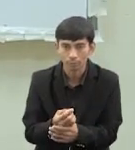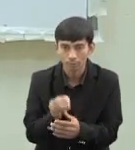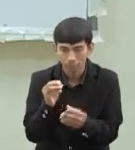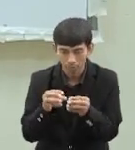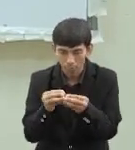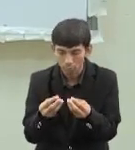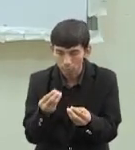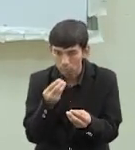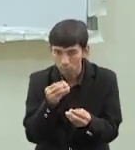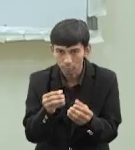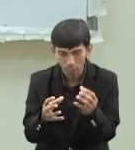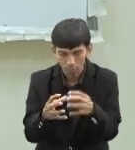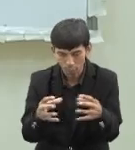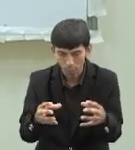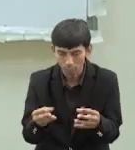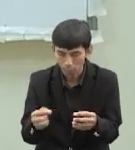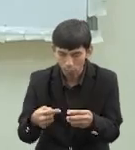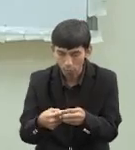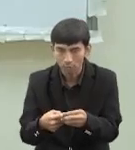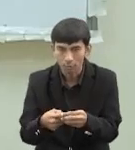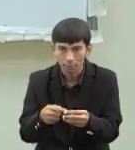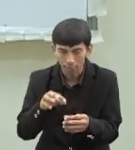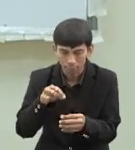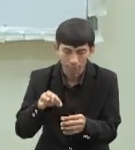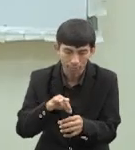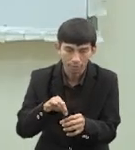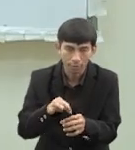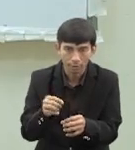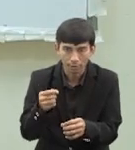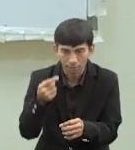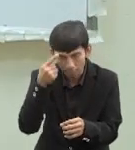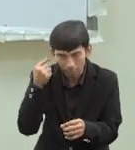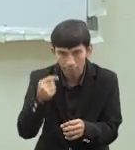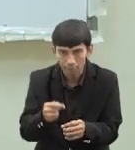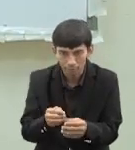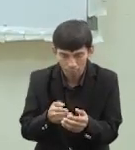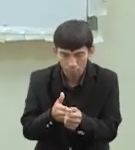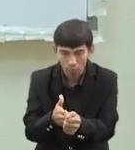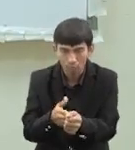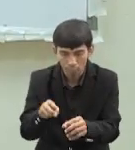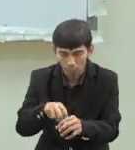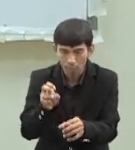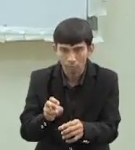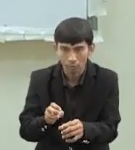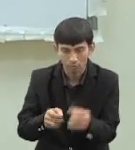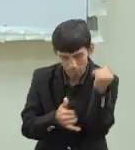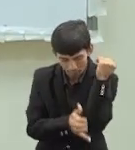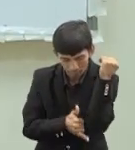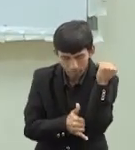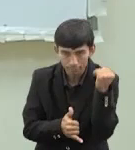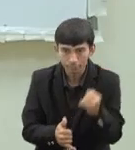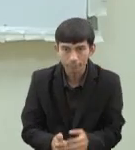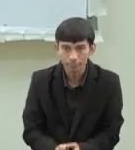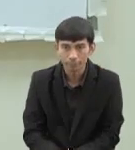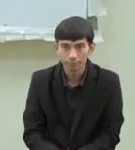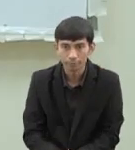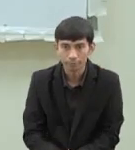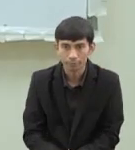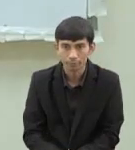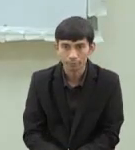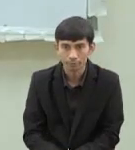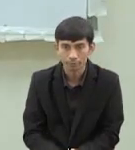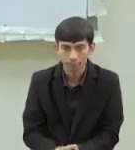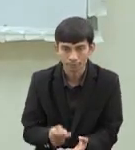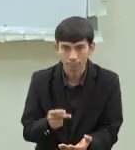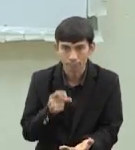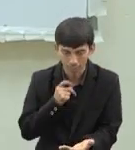rên tay cả khuê. Xâm rắp nôm chân krai bảo tê. Con nập hiếp bị